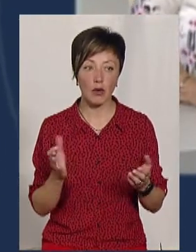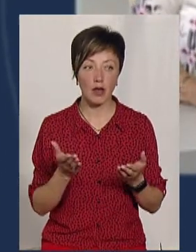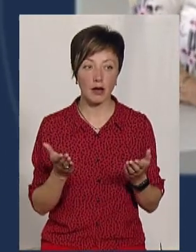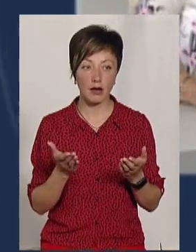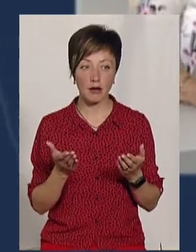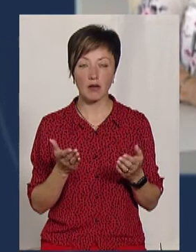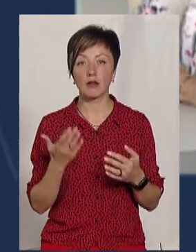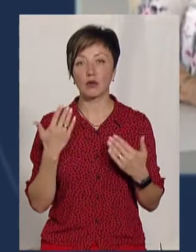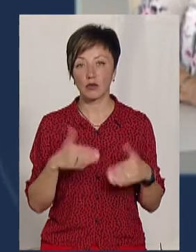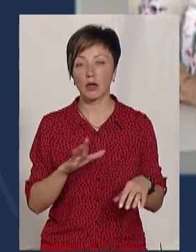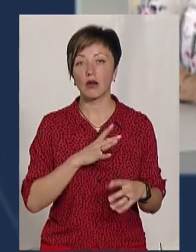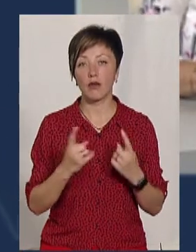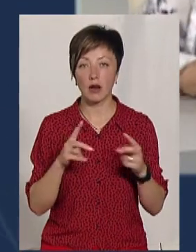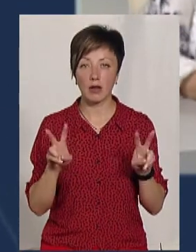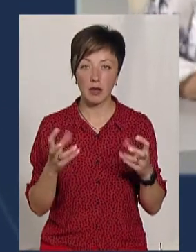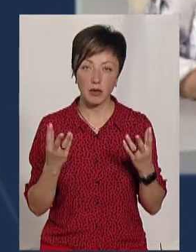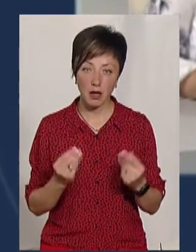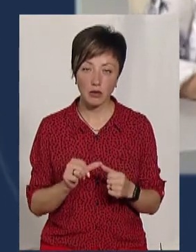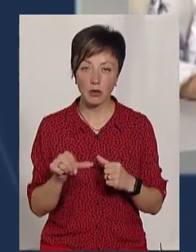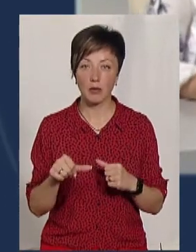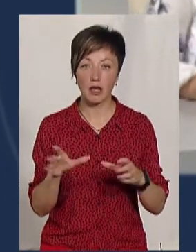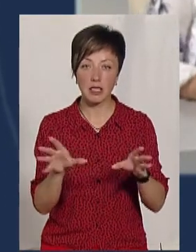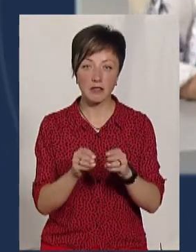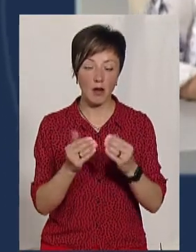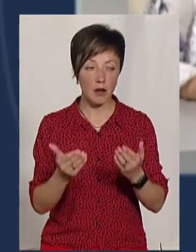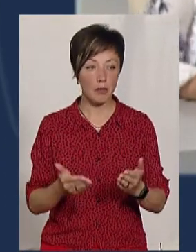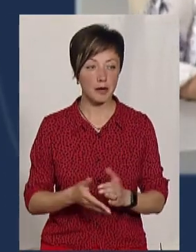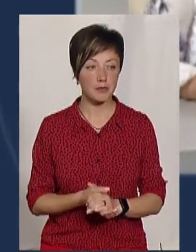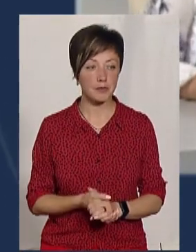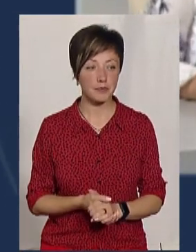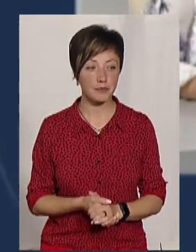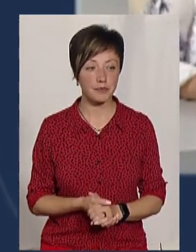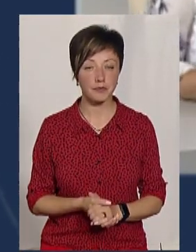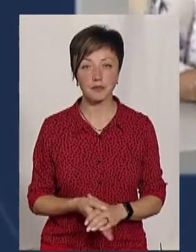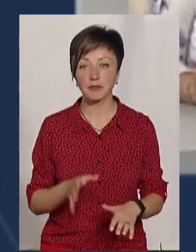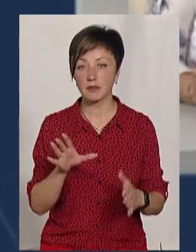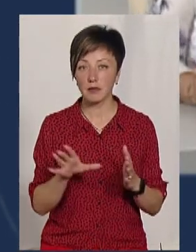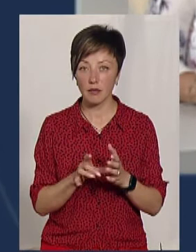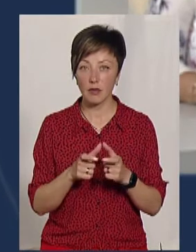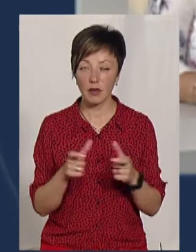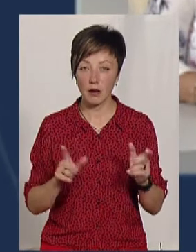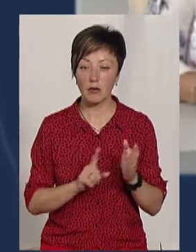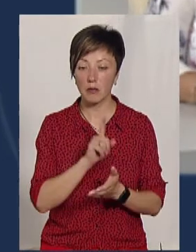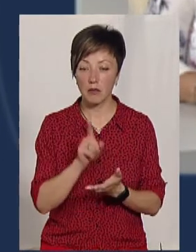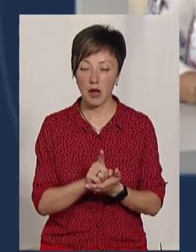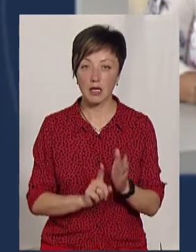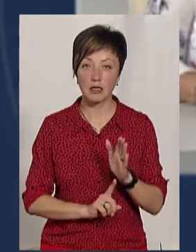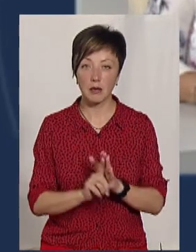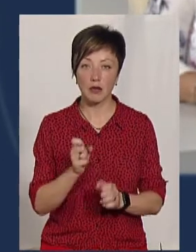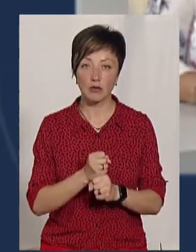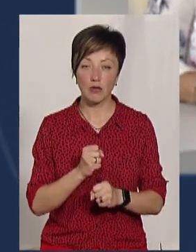які ми вже говорили і в темі дня, зокрема, і з вами. вони мали запрацювати